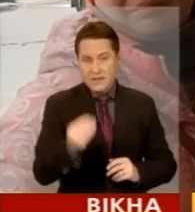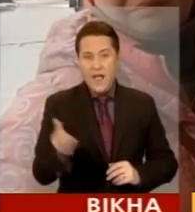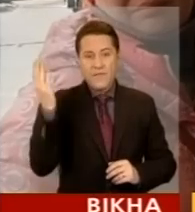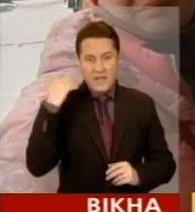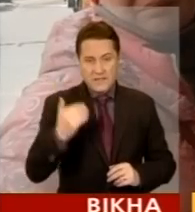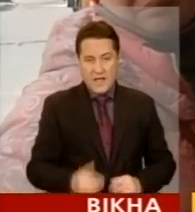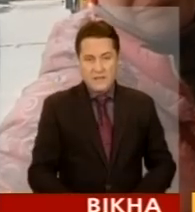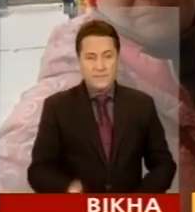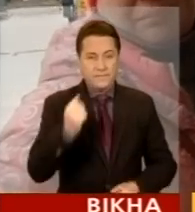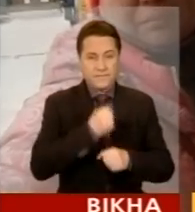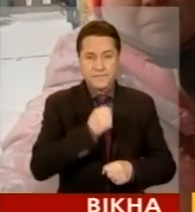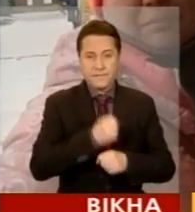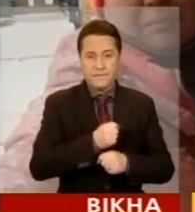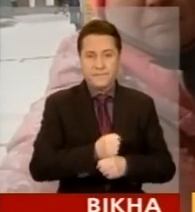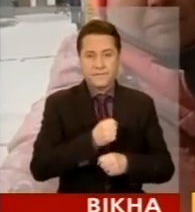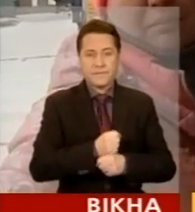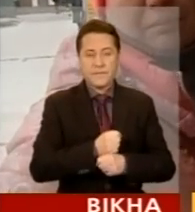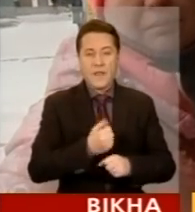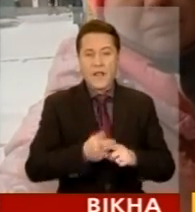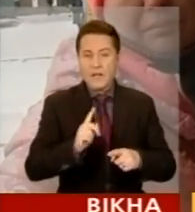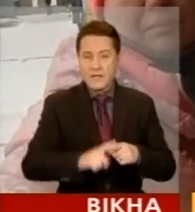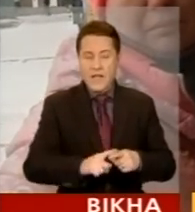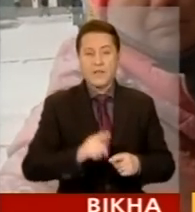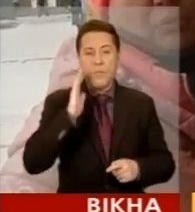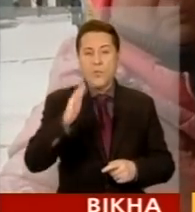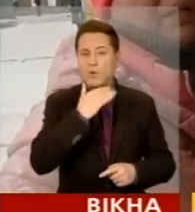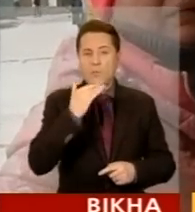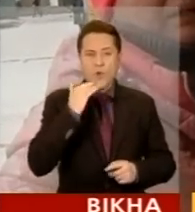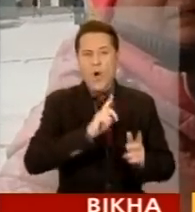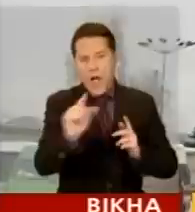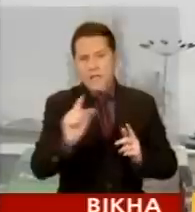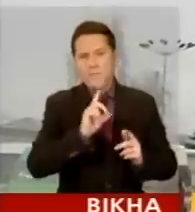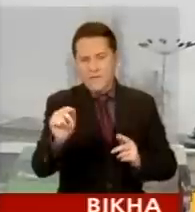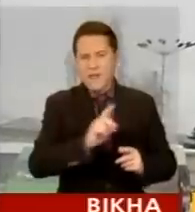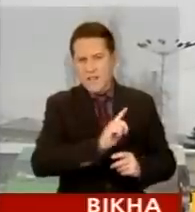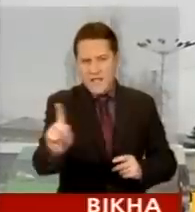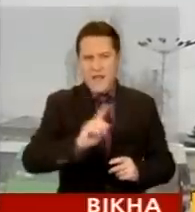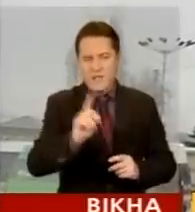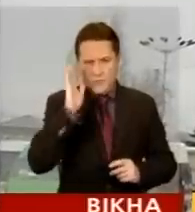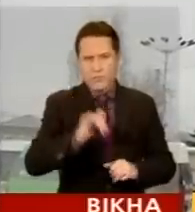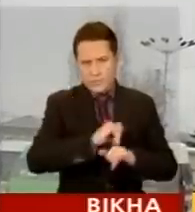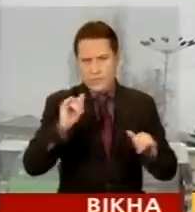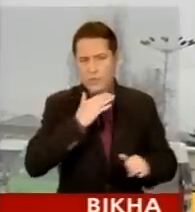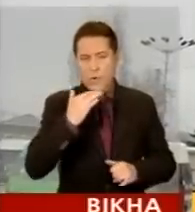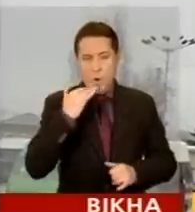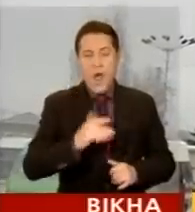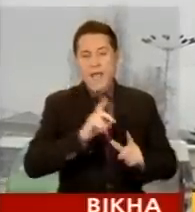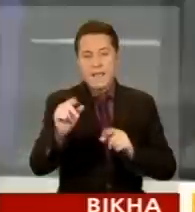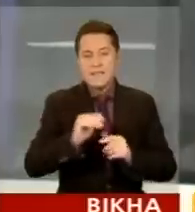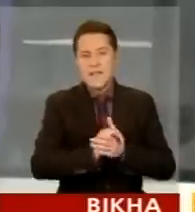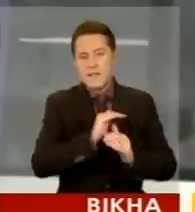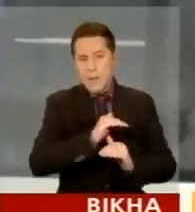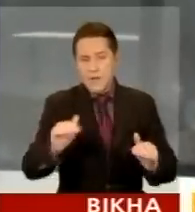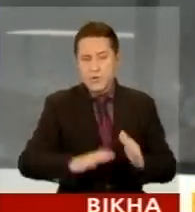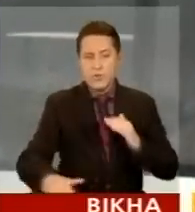касу. Працюємо над цим. Будуть багато відправлень, рейсів. Вони постійно їздять на мирну українську територію по